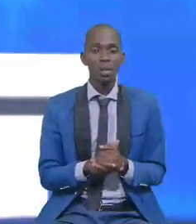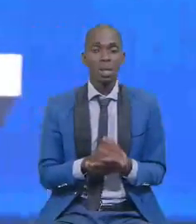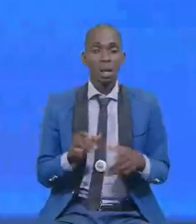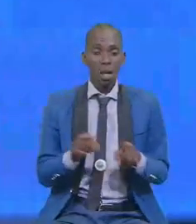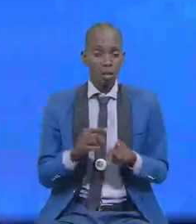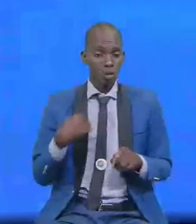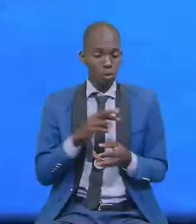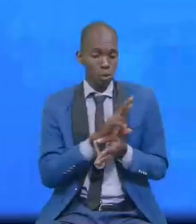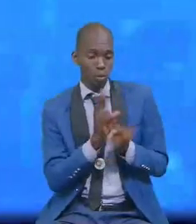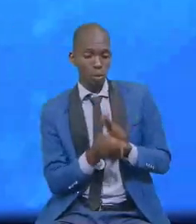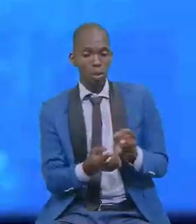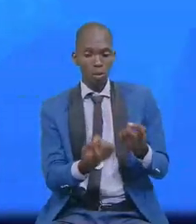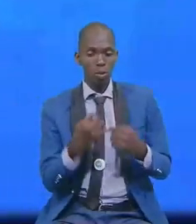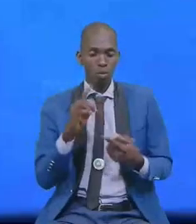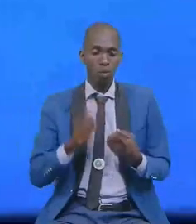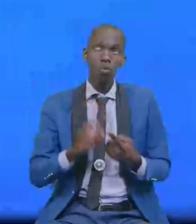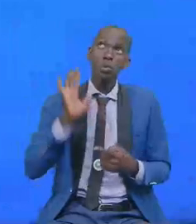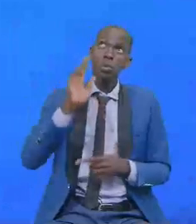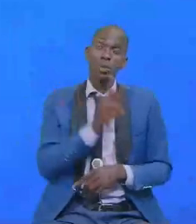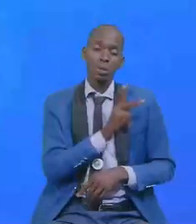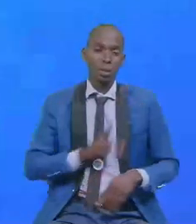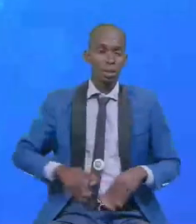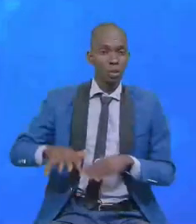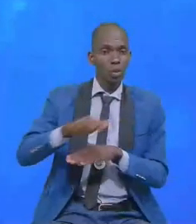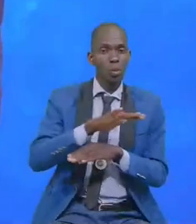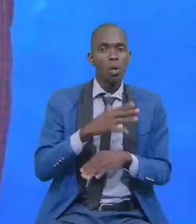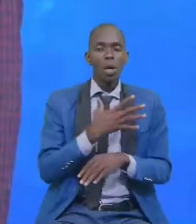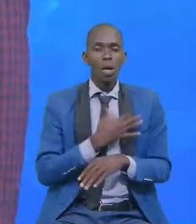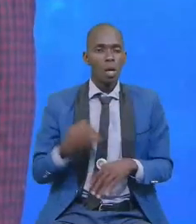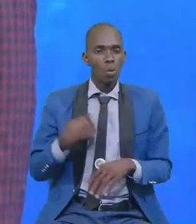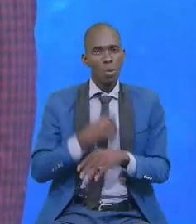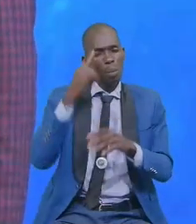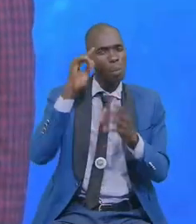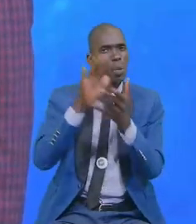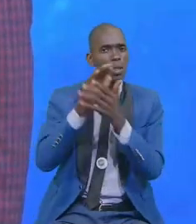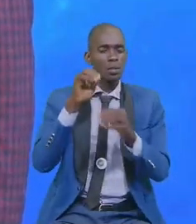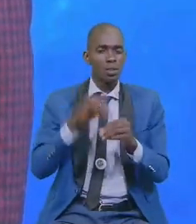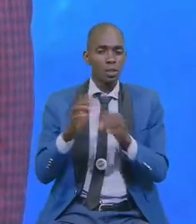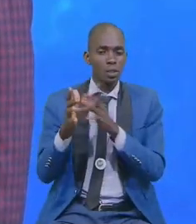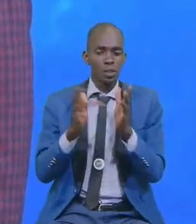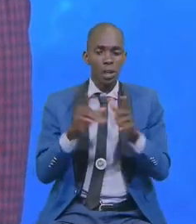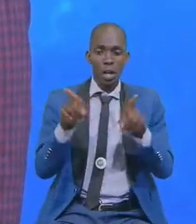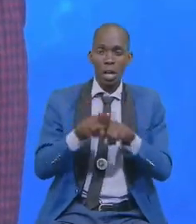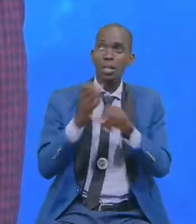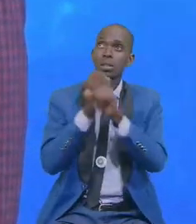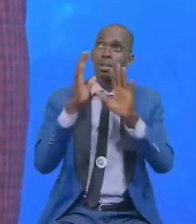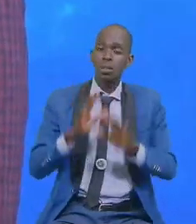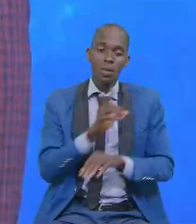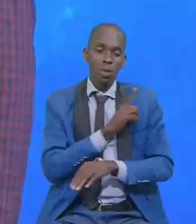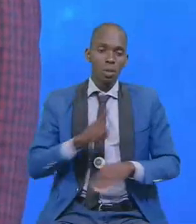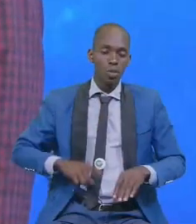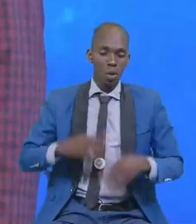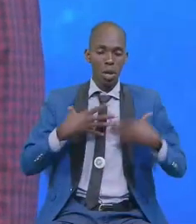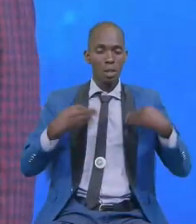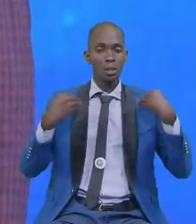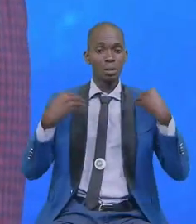Comme nous repentons et venons dans le royaume, et nous croyons en Jésus-Christ comme sauveur, Seigneur et guérisseur